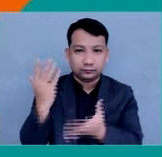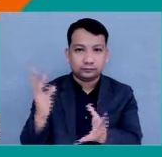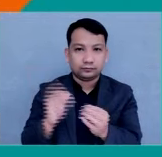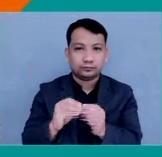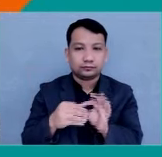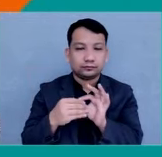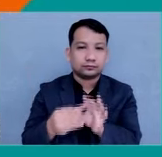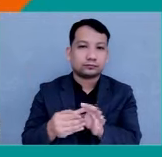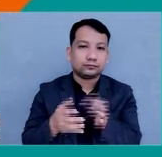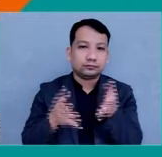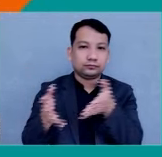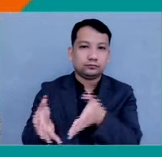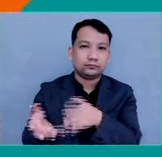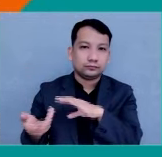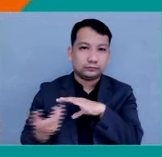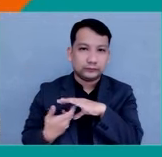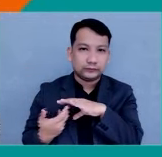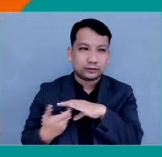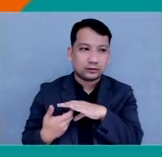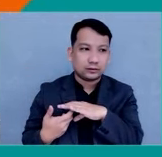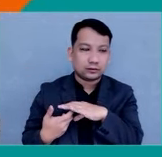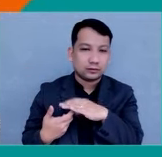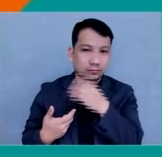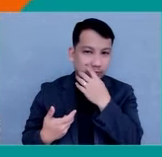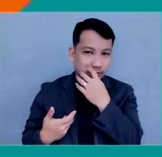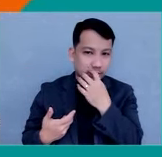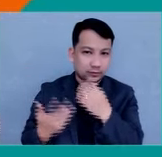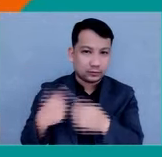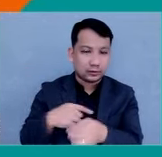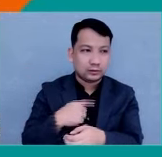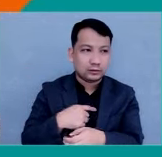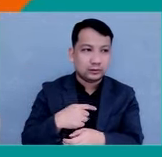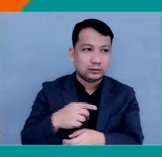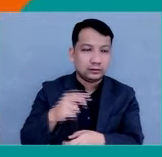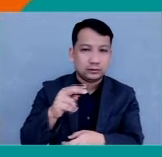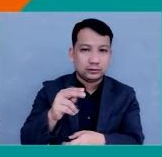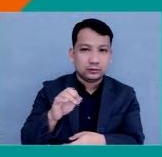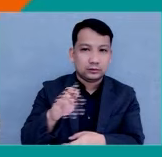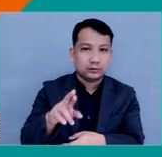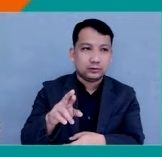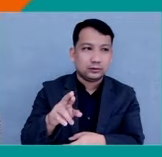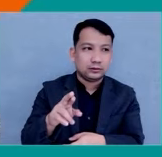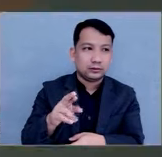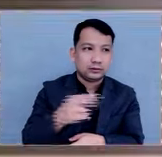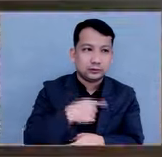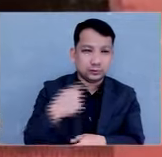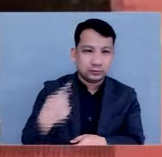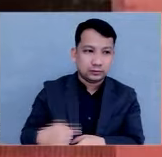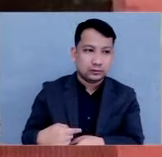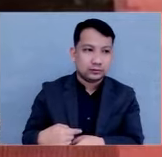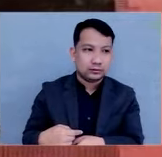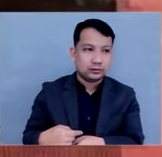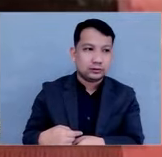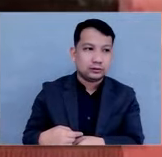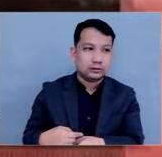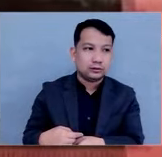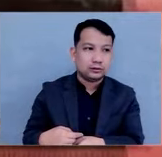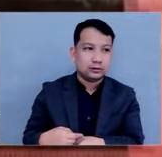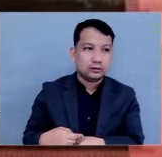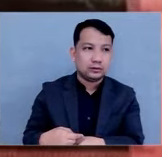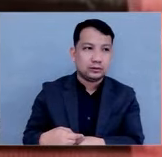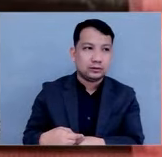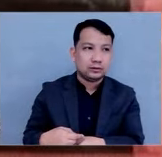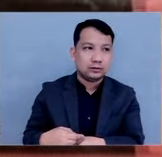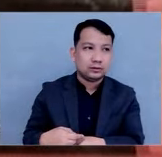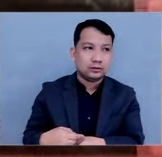mga pinagbabagsakan o yung kanyang mga customer is mga Nigerian at saka mga Chinese. Inaalam na ngayon